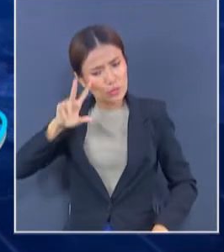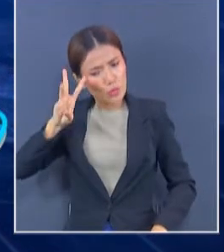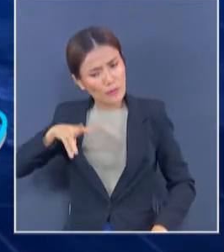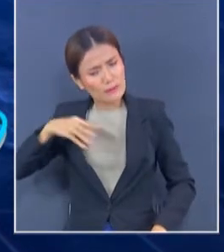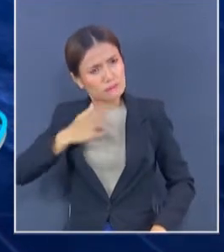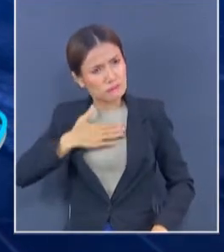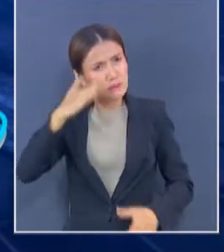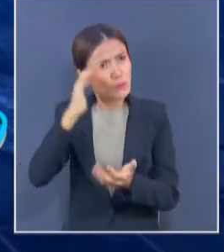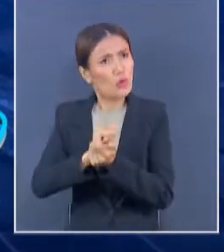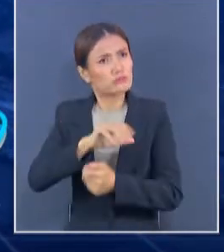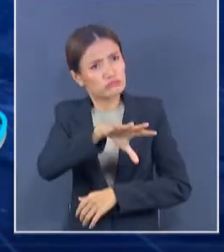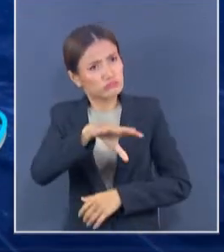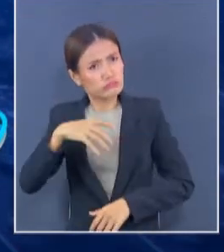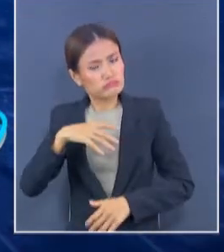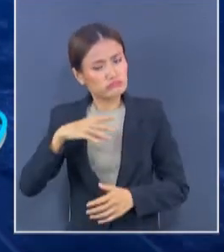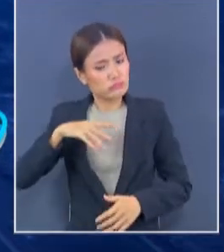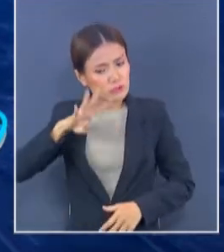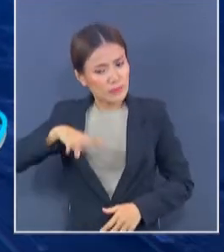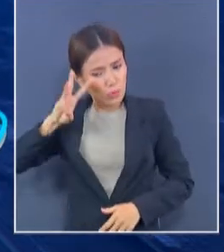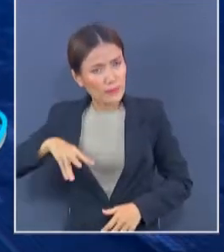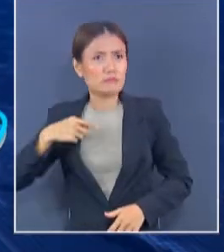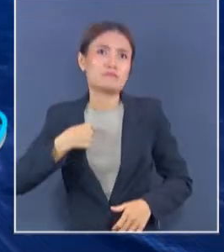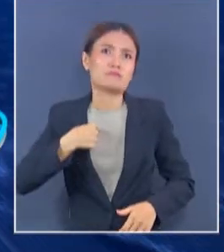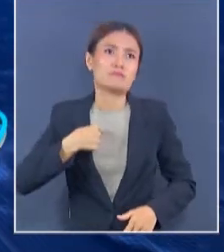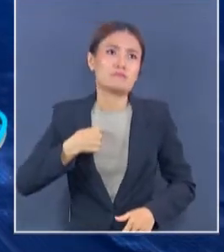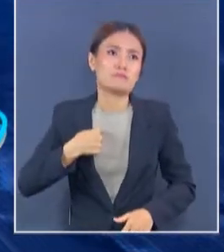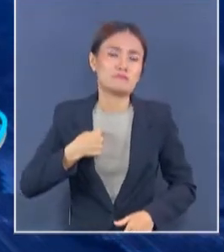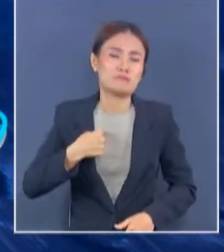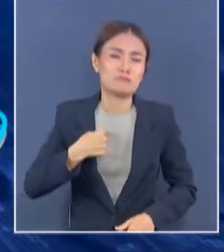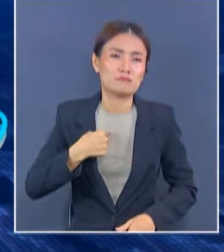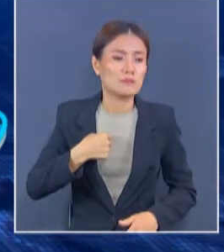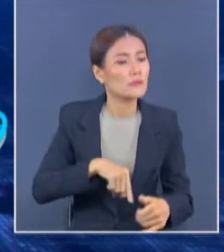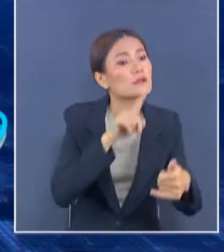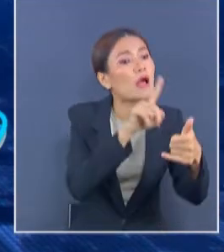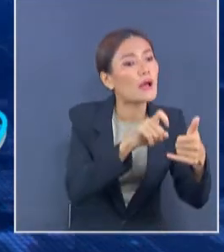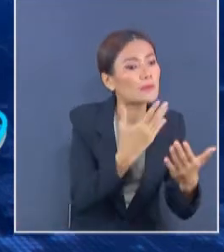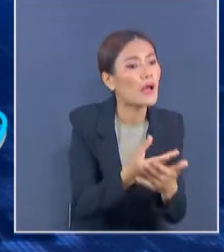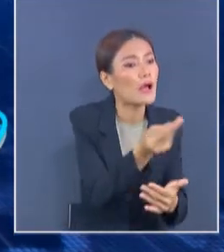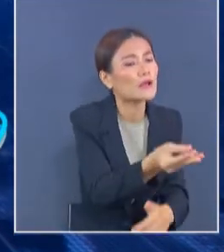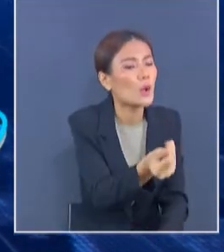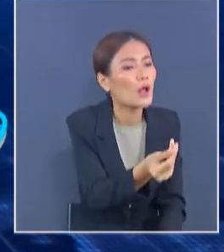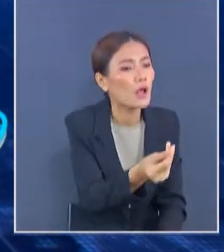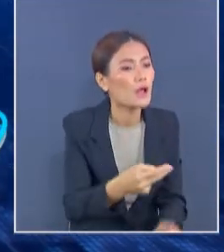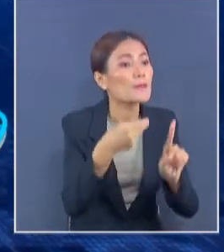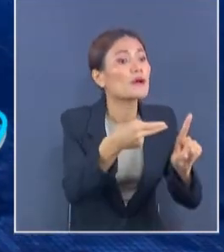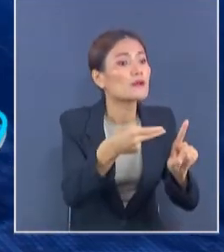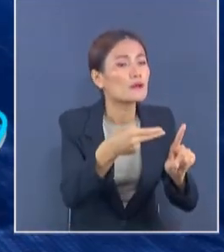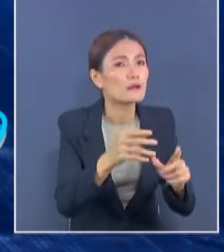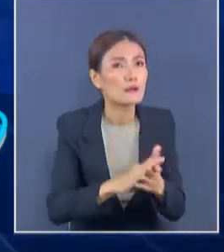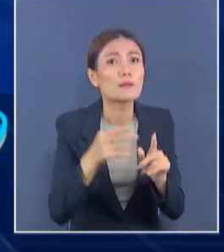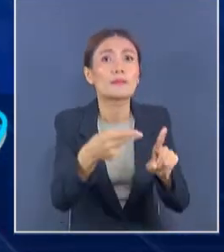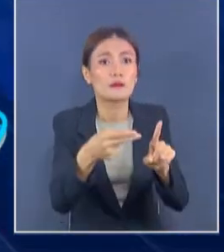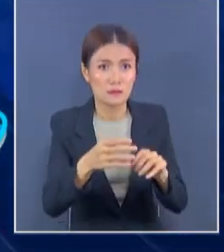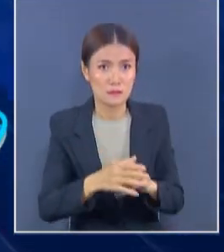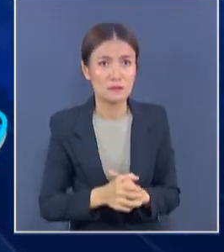กำหนดออกไป 4000 6000ไม่รู้แล้วพี่เดี๋ยวได้แล้วพี่เดี๋ยวให้ได้เงินได้รับเงินมาเท่าไหร่ค่ะได้รับเป็นหมื่นๆนะ